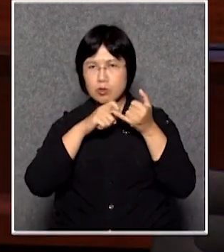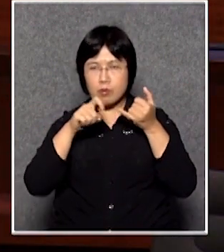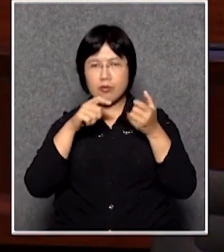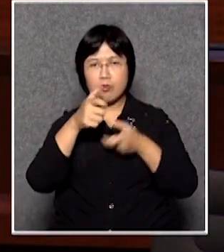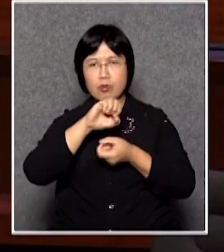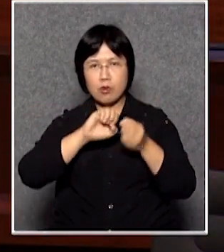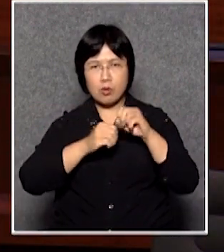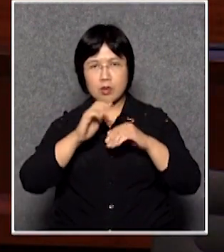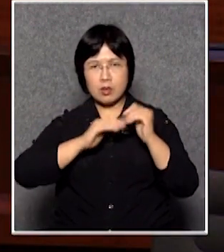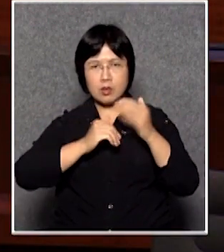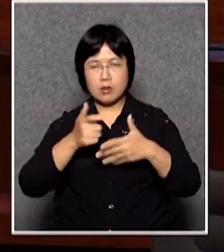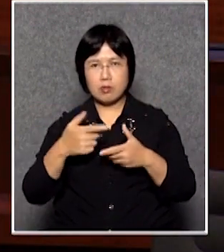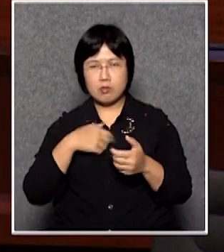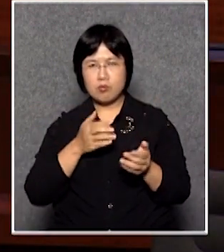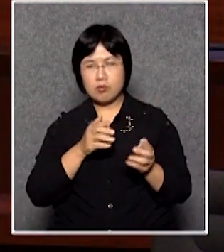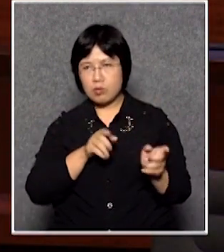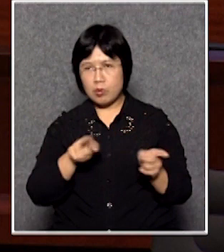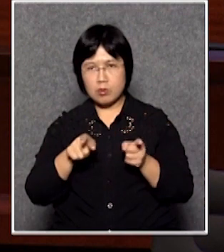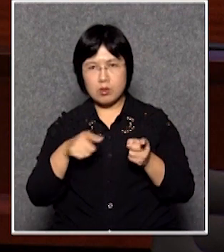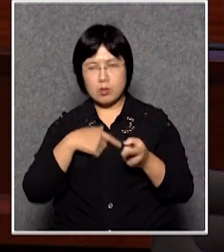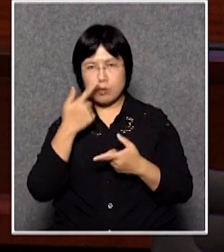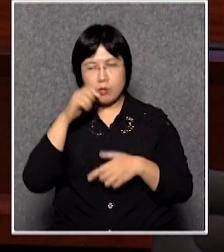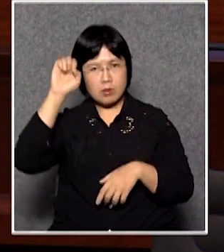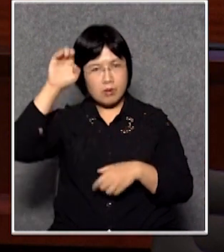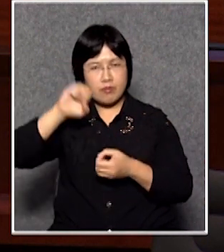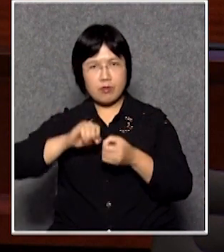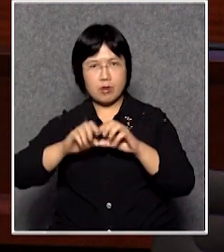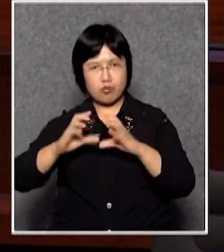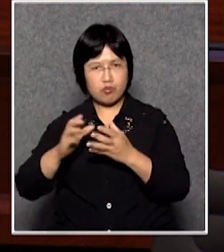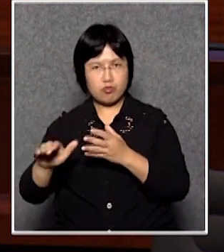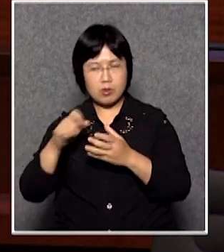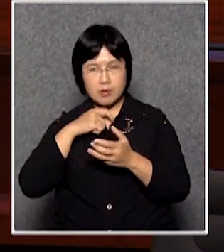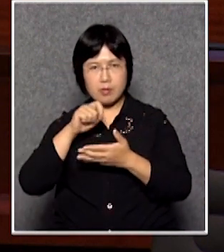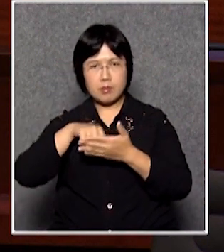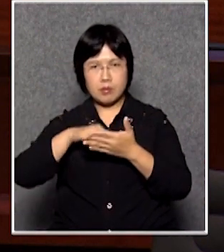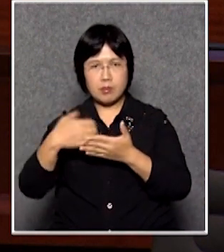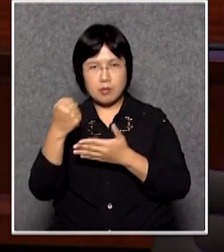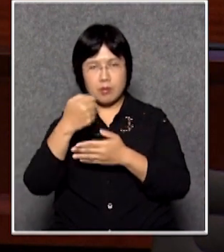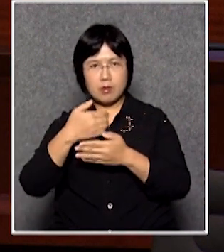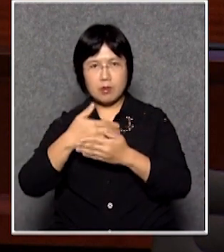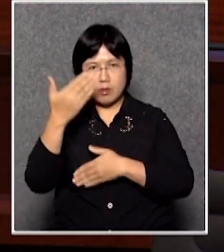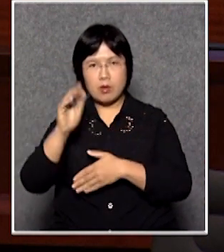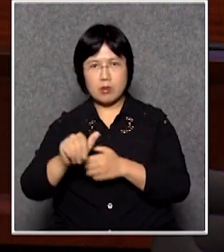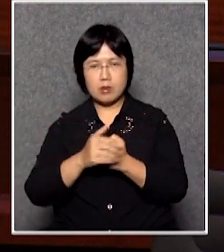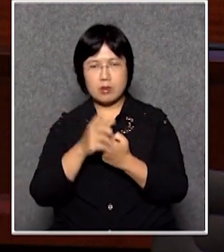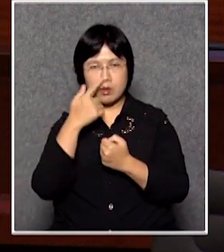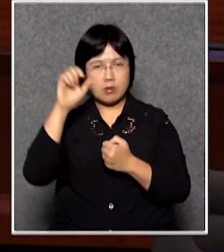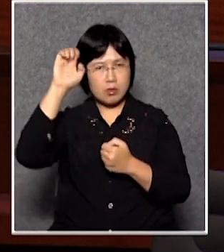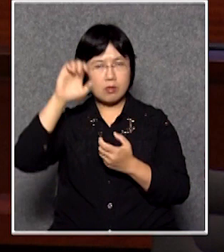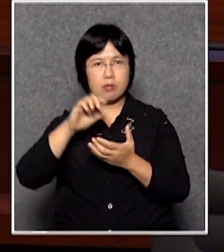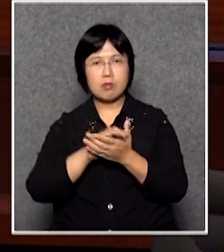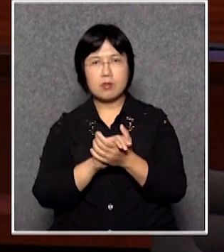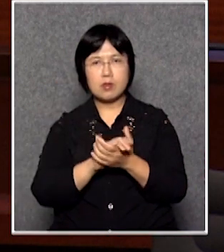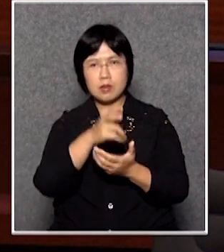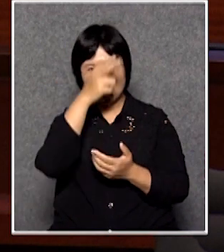以统筹创新科技处、政府资讯科技总监办公室、创意香港，现在政府就要